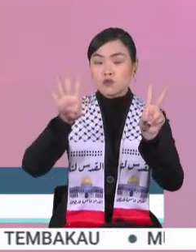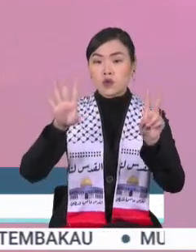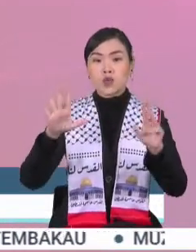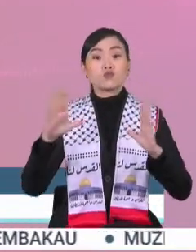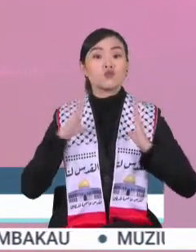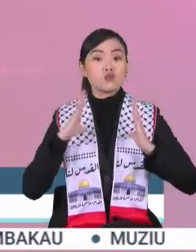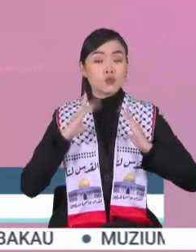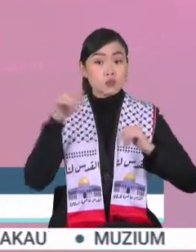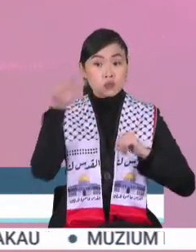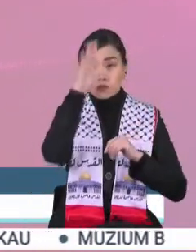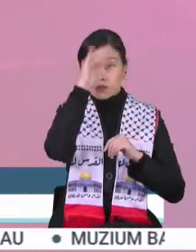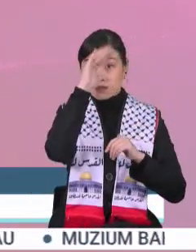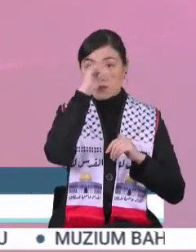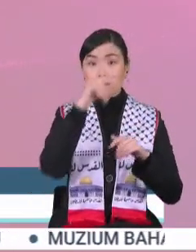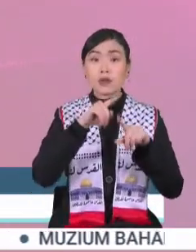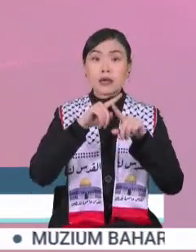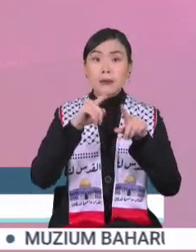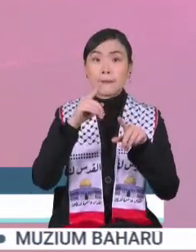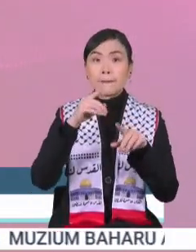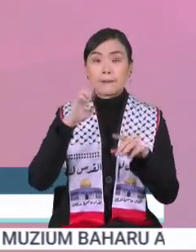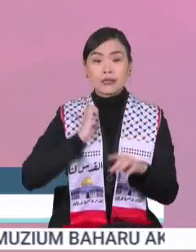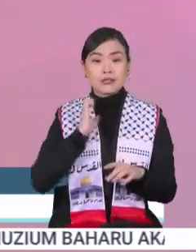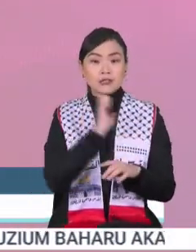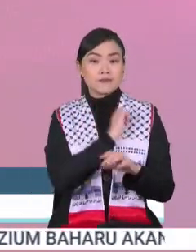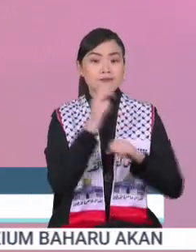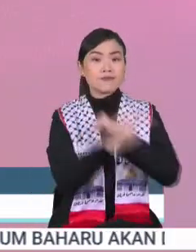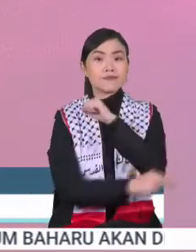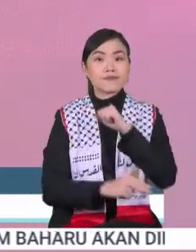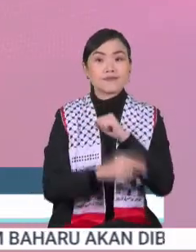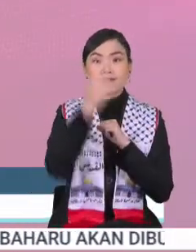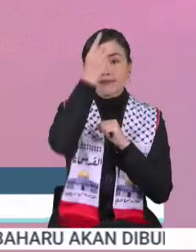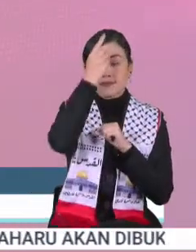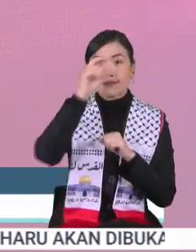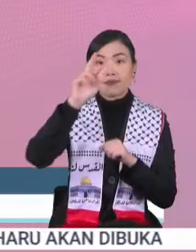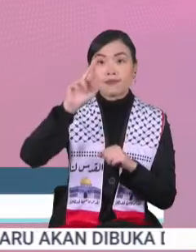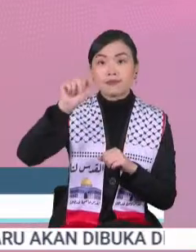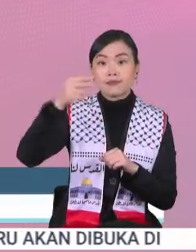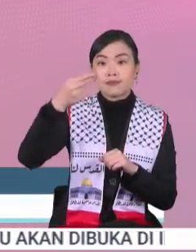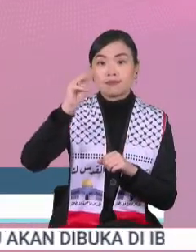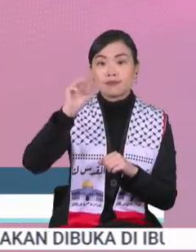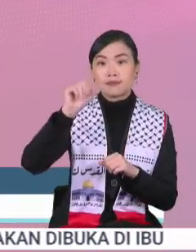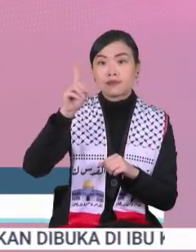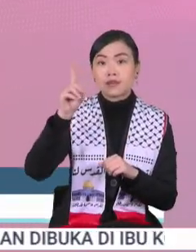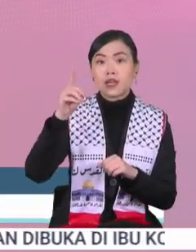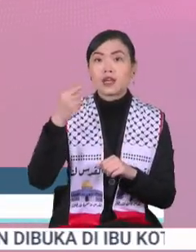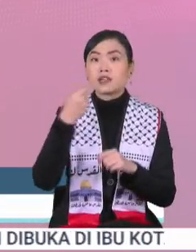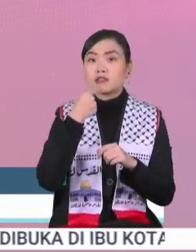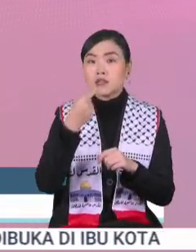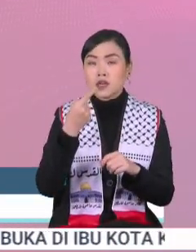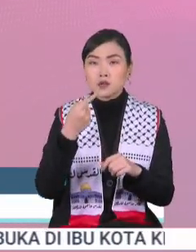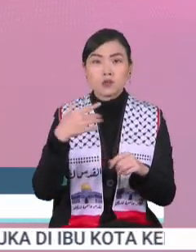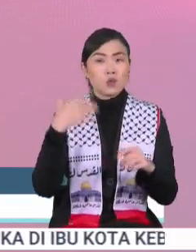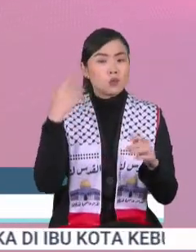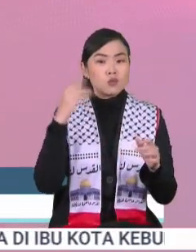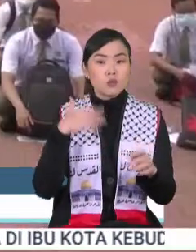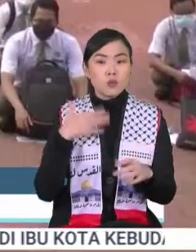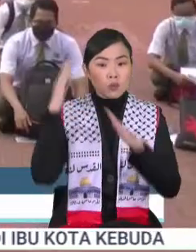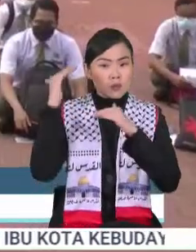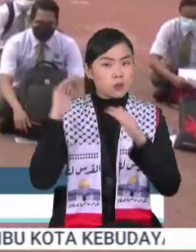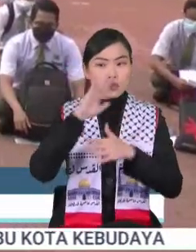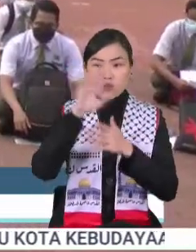Melaka exco Negeri Datuk Rahmat Mariman berharap calon dan petugas yang terlibat tidak keliru dengan status peperiksaan